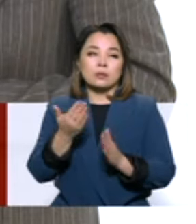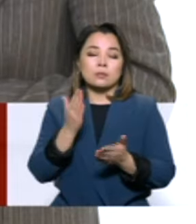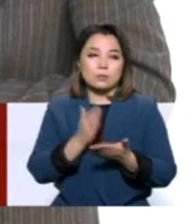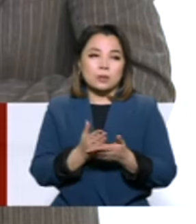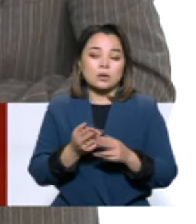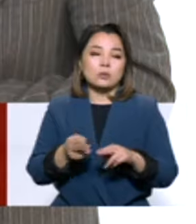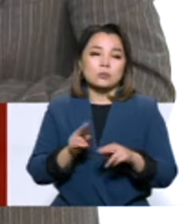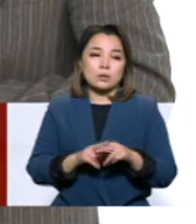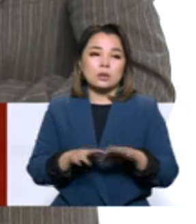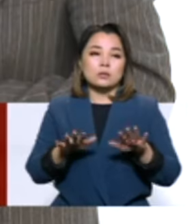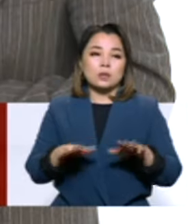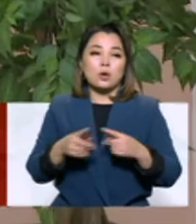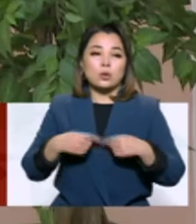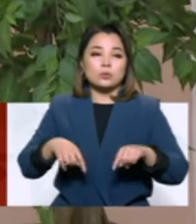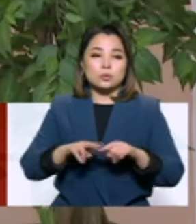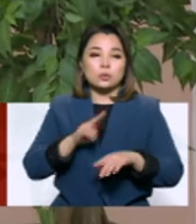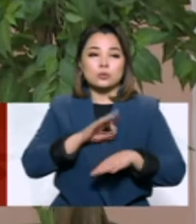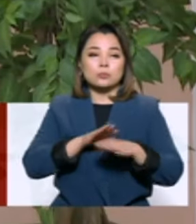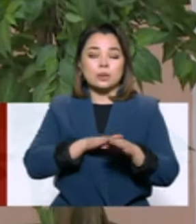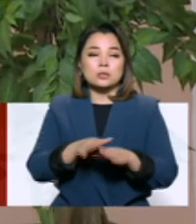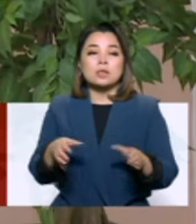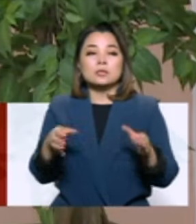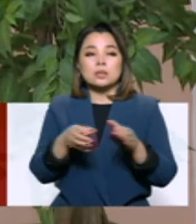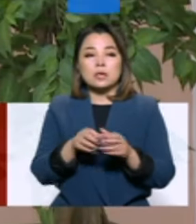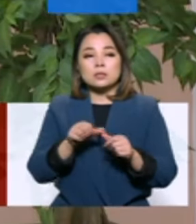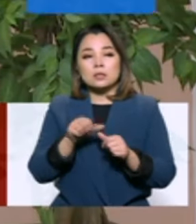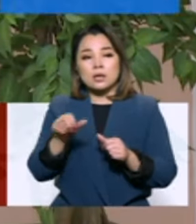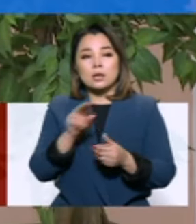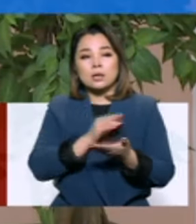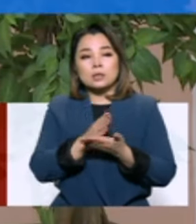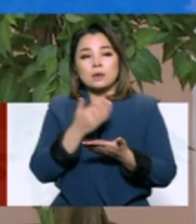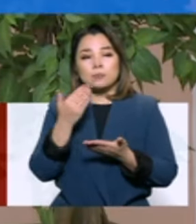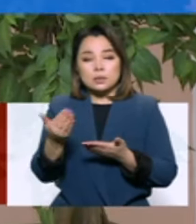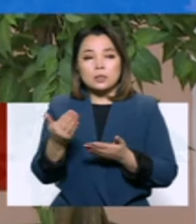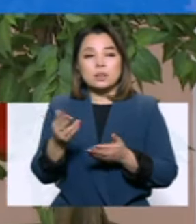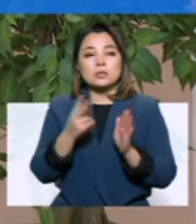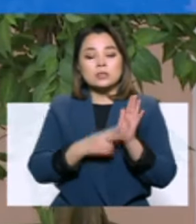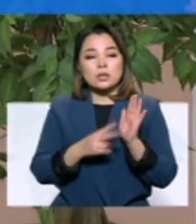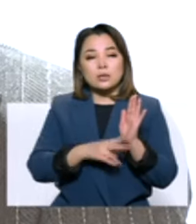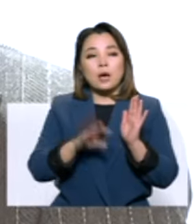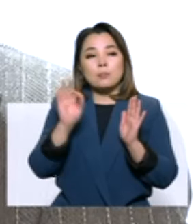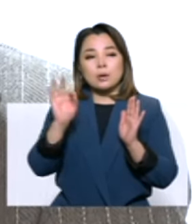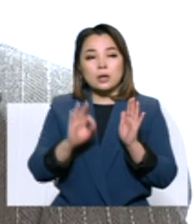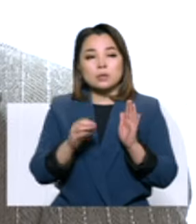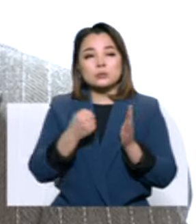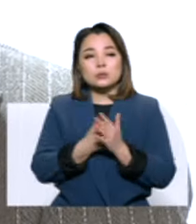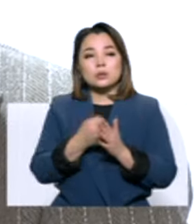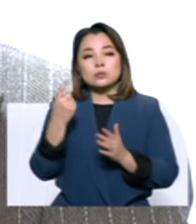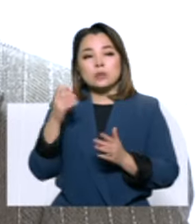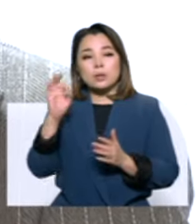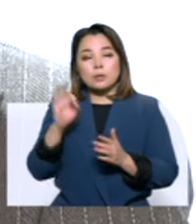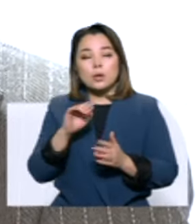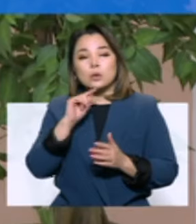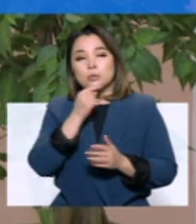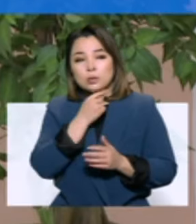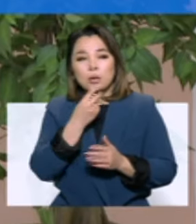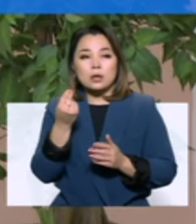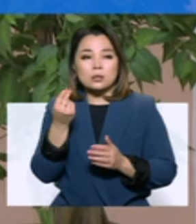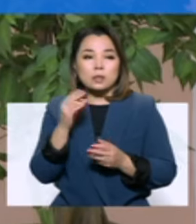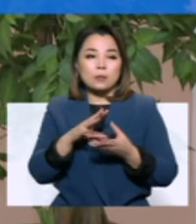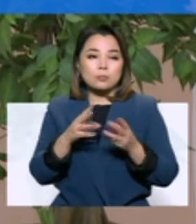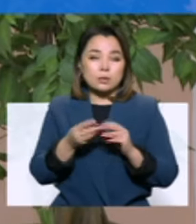Сол жерде ұйымда жұмыс істейтін штаттан тыс қызметкерлерге жаңағы 70%-дан 100%-ға дейін үнемделген